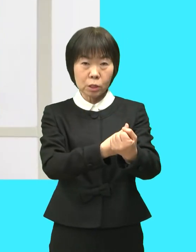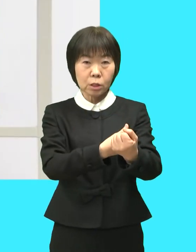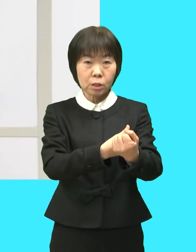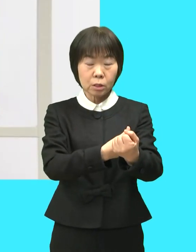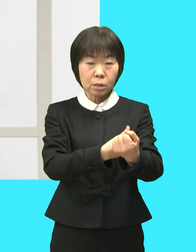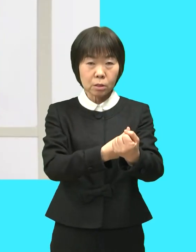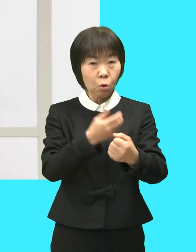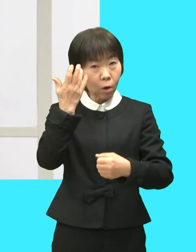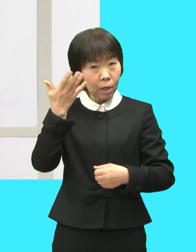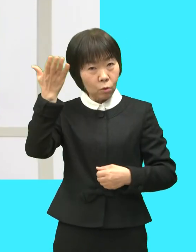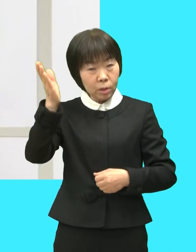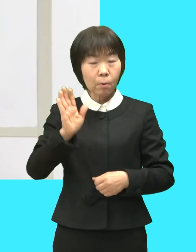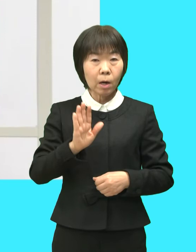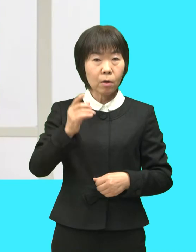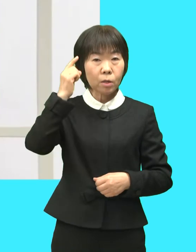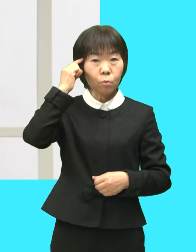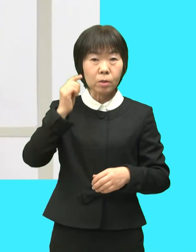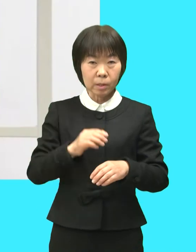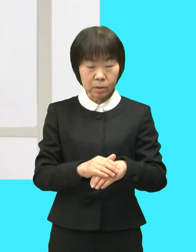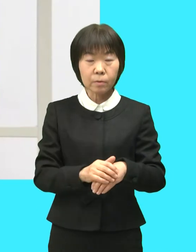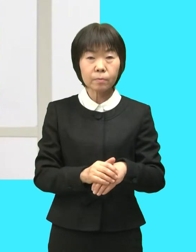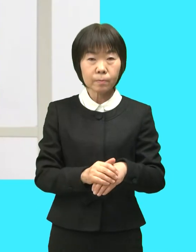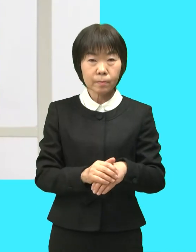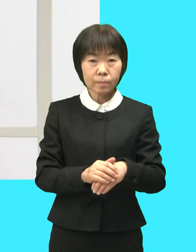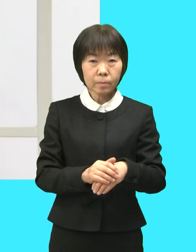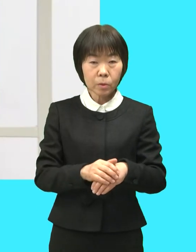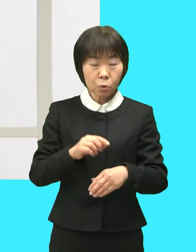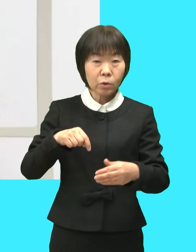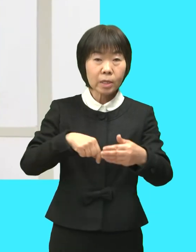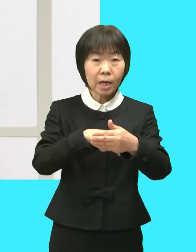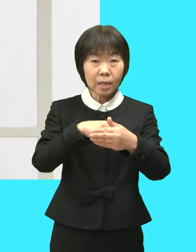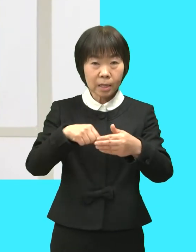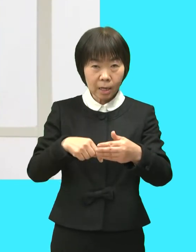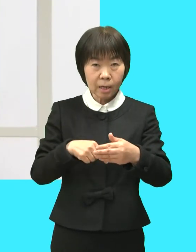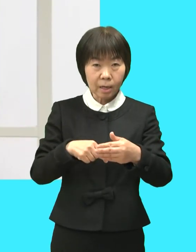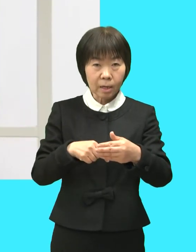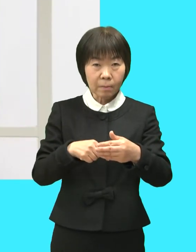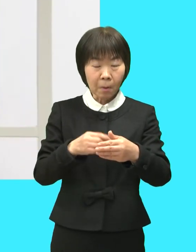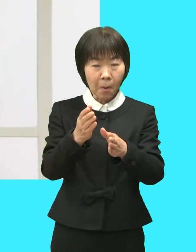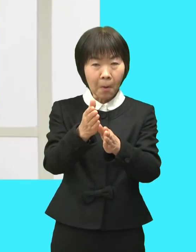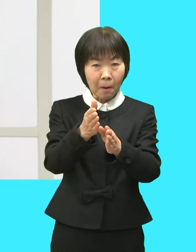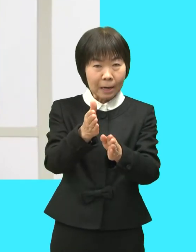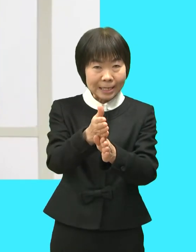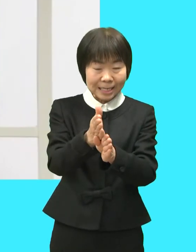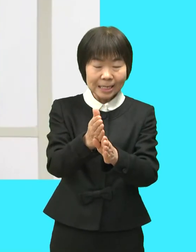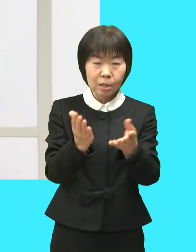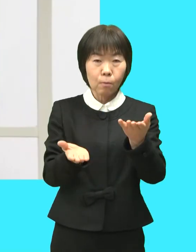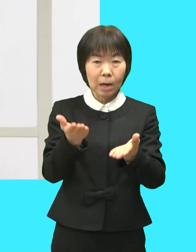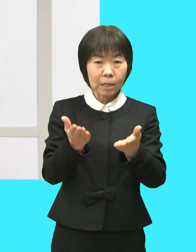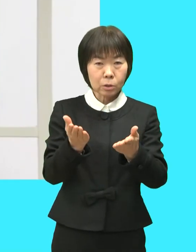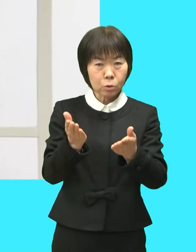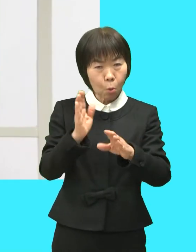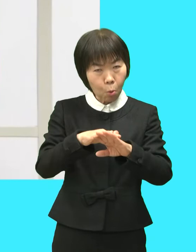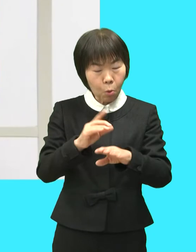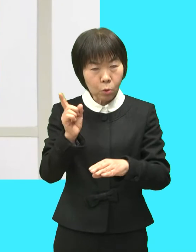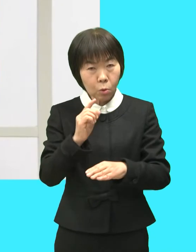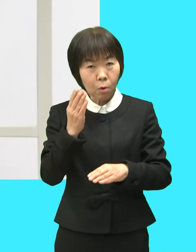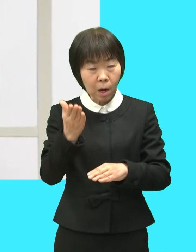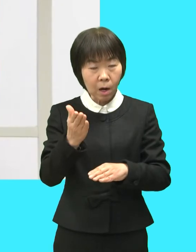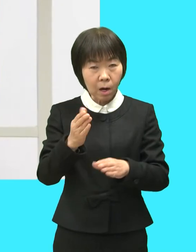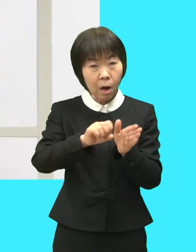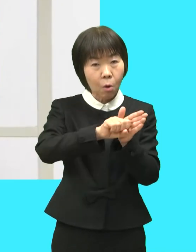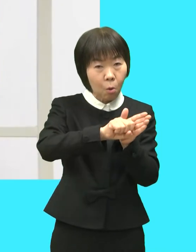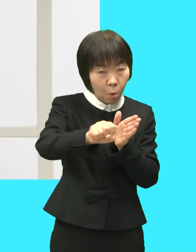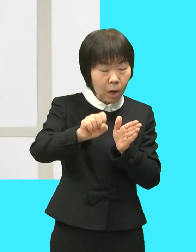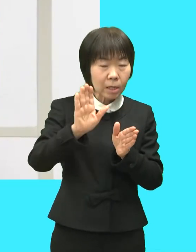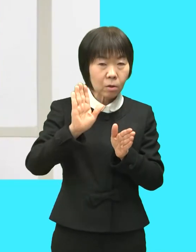というものへの可能性もあろうかと思います。そういう中でギリギリのバランスどうとって実効性